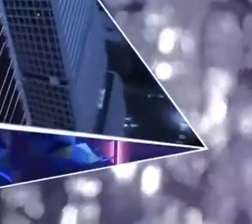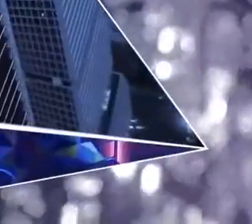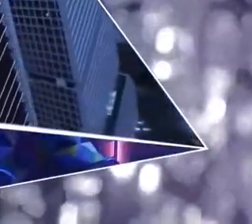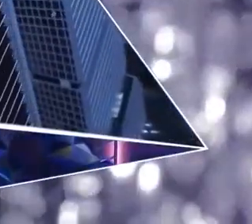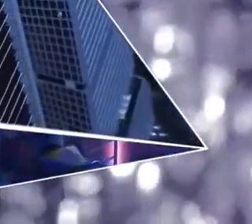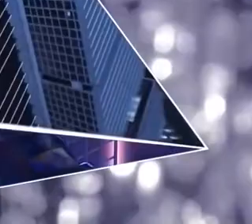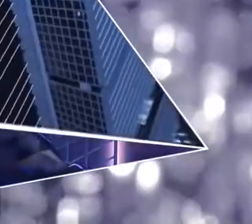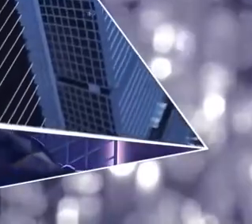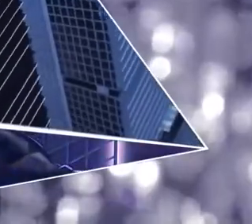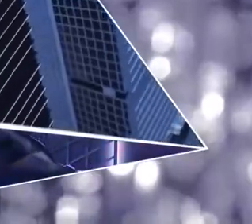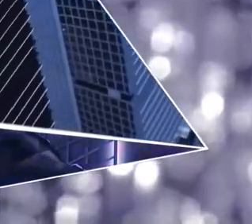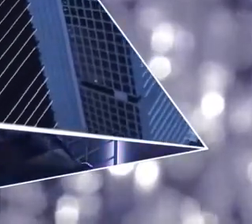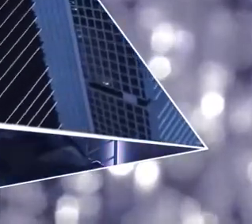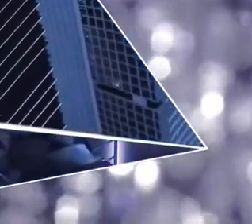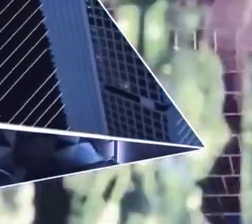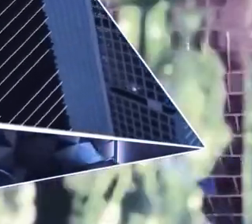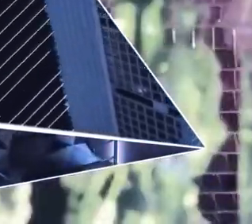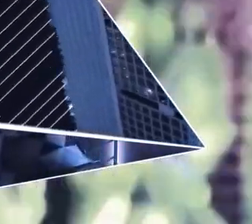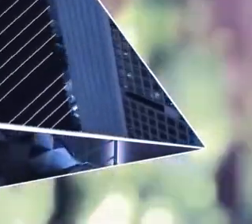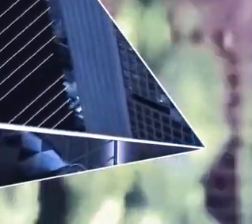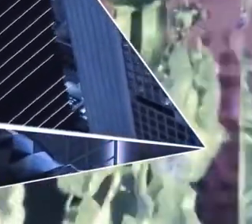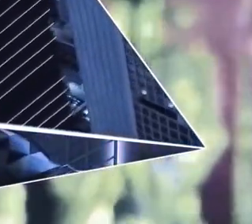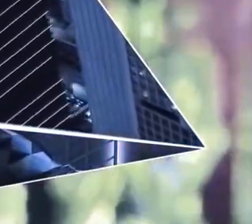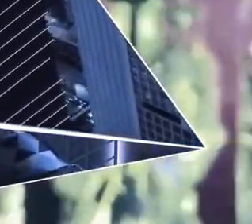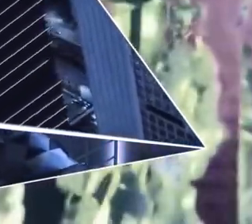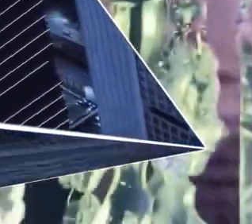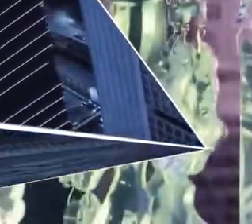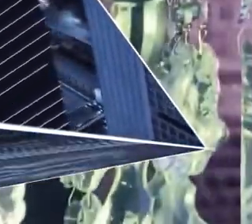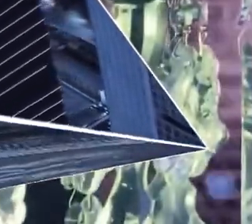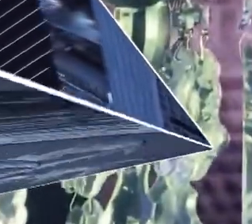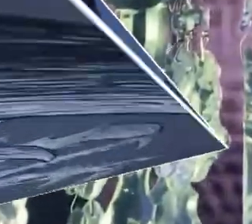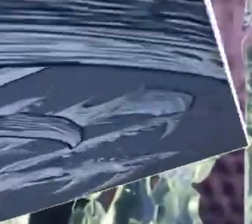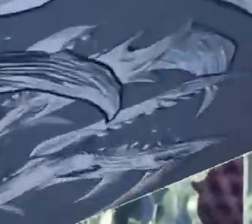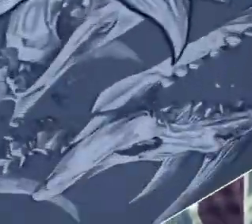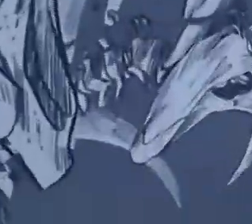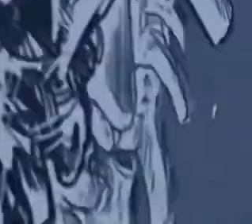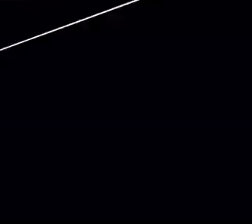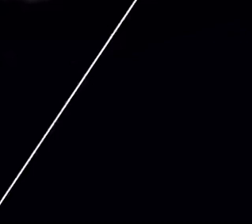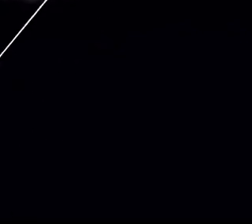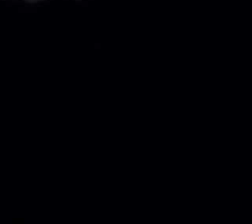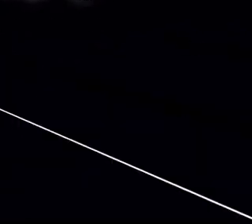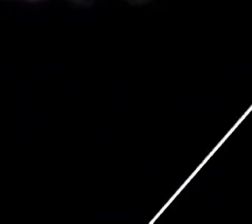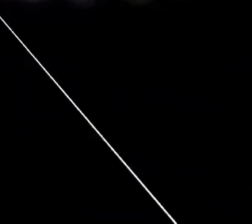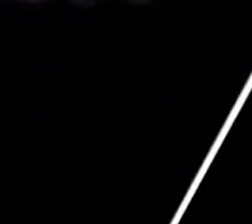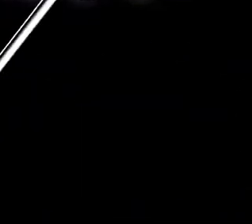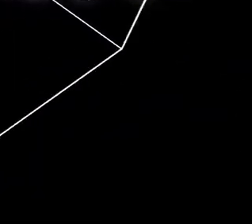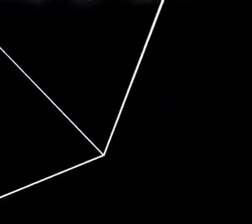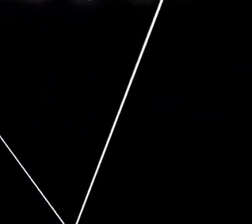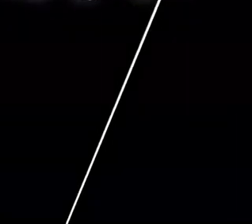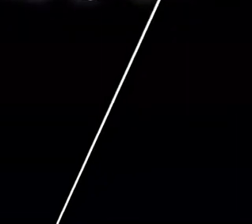Hanımlar beyler, İstanbul Mecidiyeköy Dada Salon Kabare'den yayınlanan Uykusuzlar Kulübü başlıyor.